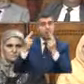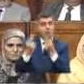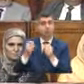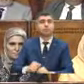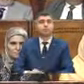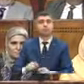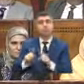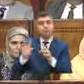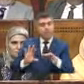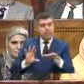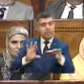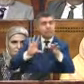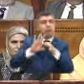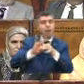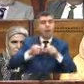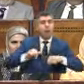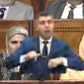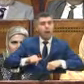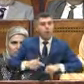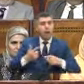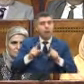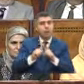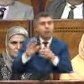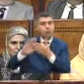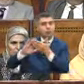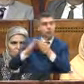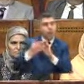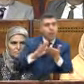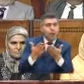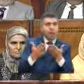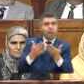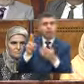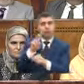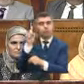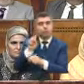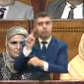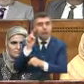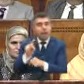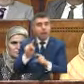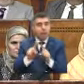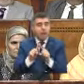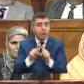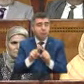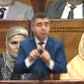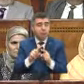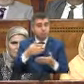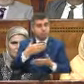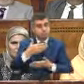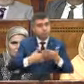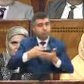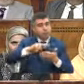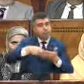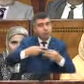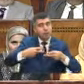المدني ومع المجالس ديال العملات والاقاليم، خص السيد الوزير التفعيل ديالها، لان الاسطول اليوم ديال